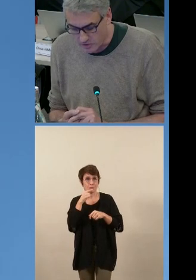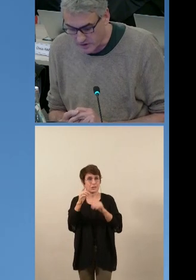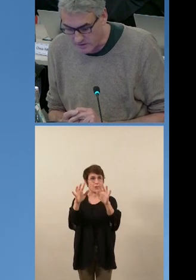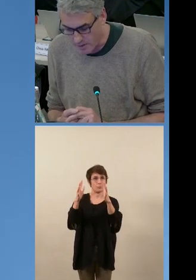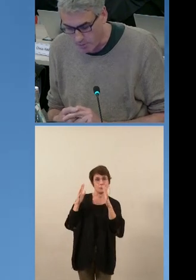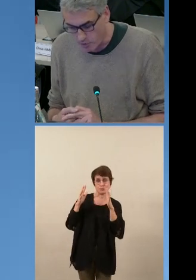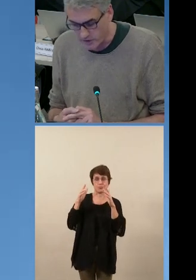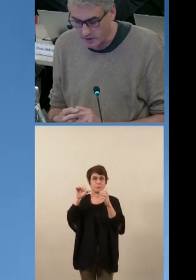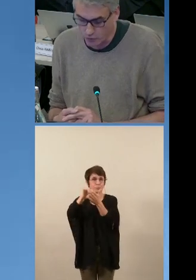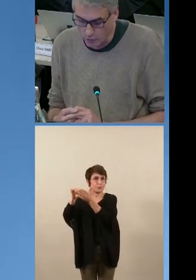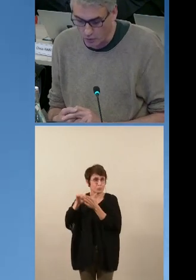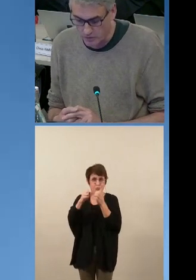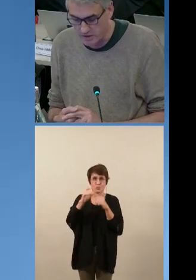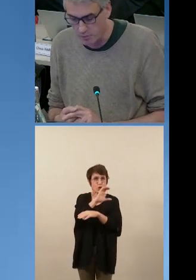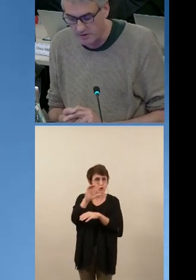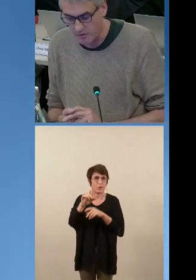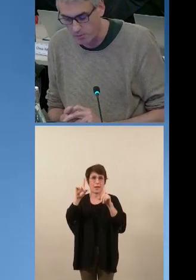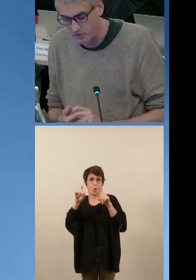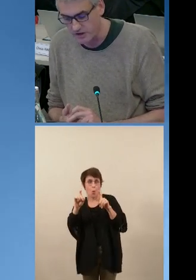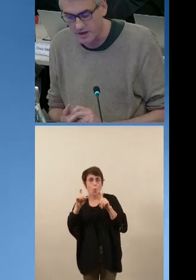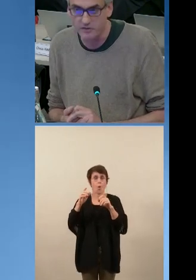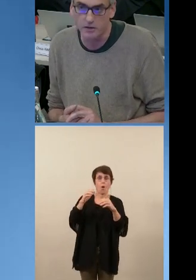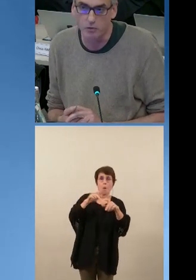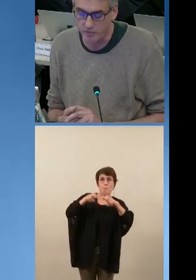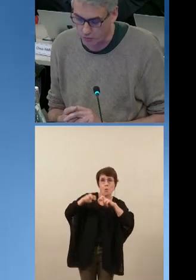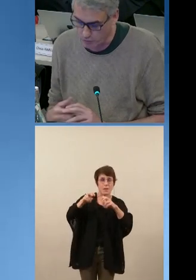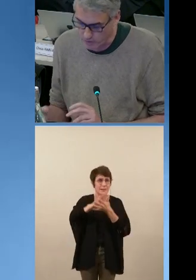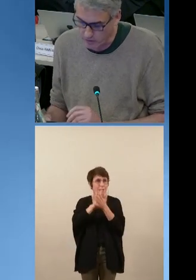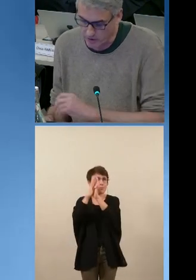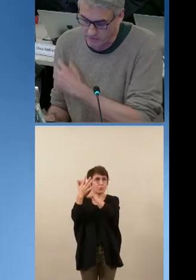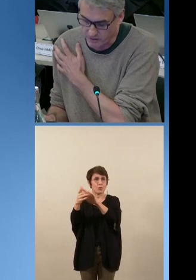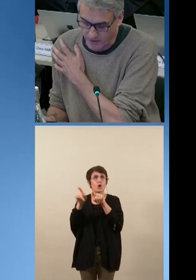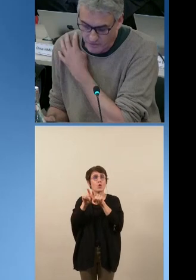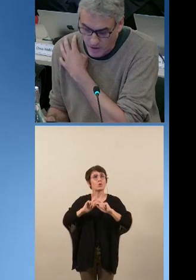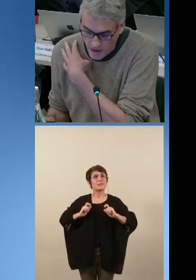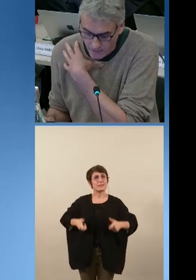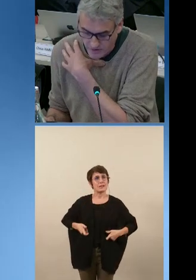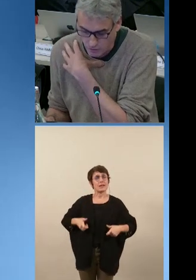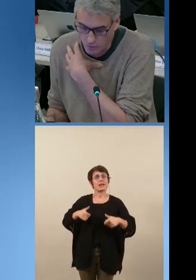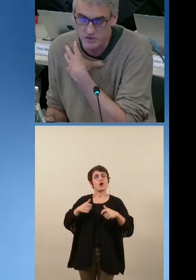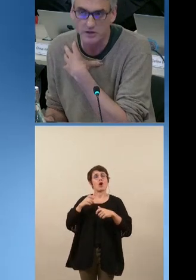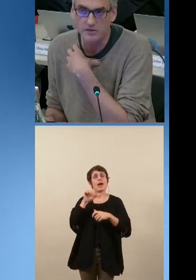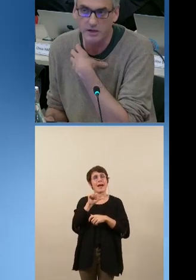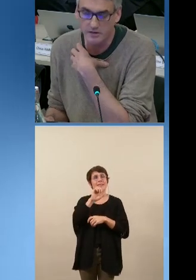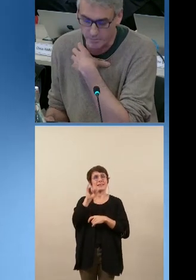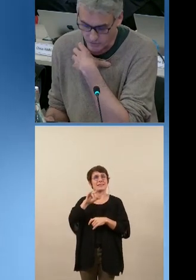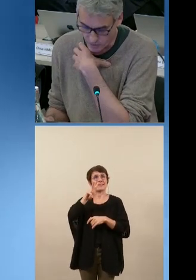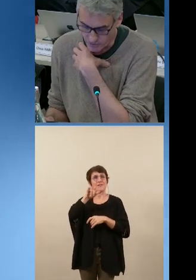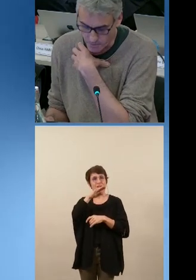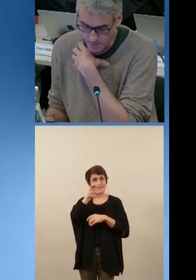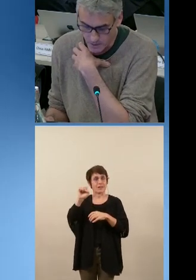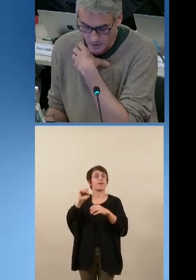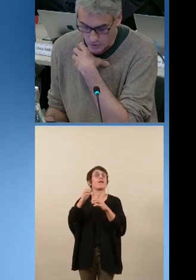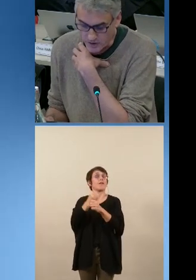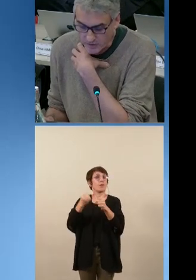des centaines d'arbres plantés de l'eau des mobilités repensées et ainsi que l'ouverture de l'école An syvestre avec sa cour digitalisé et sa place aux